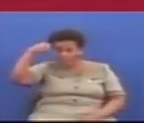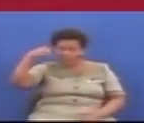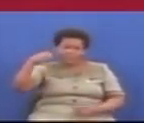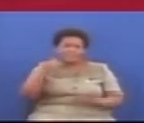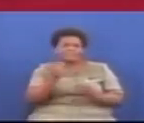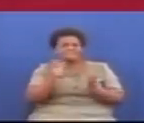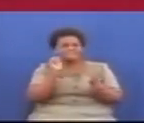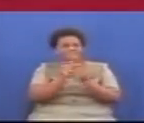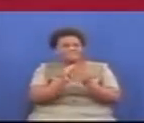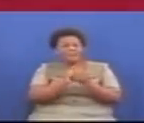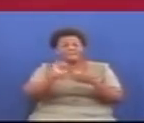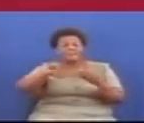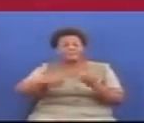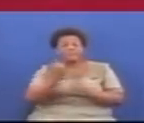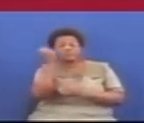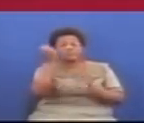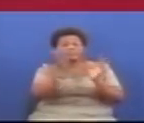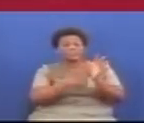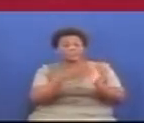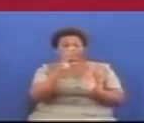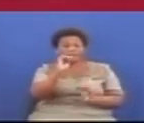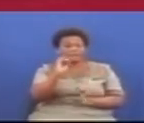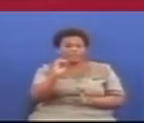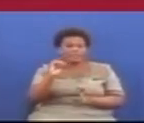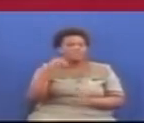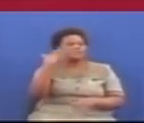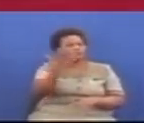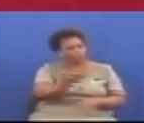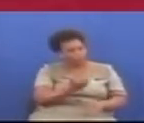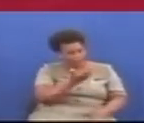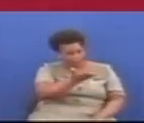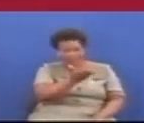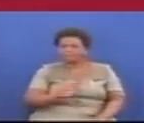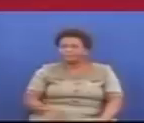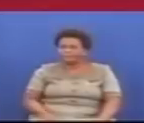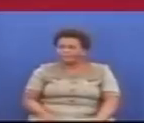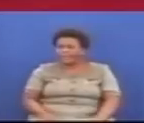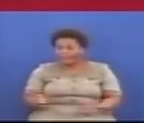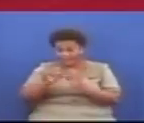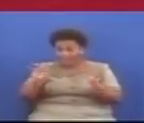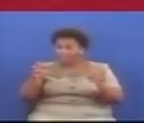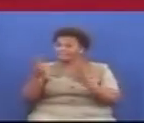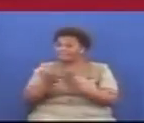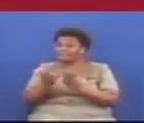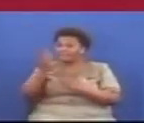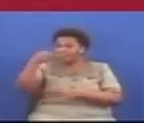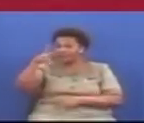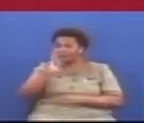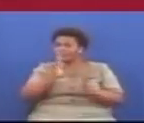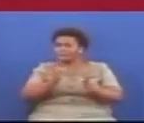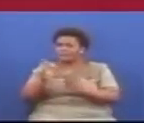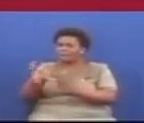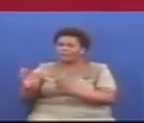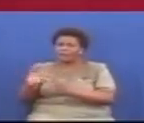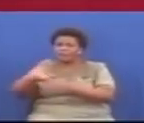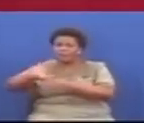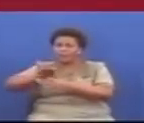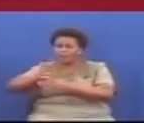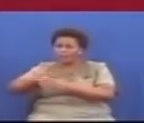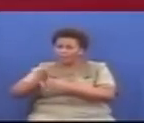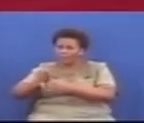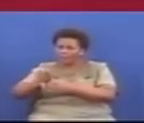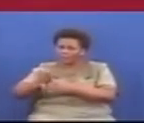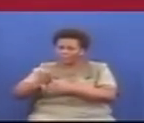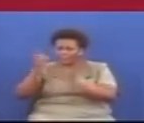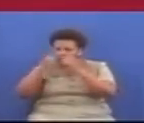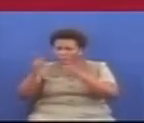kupunguza tatizo la ukosefu wa vifaa chuoni. Mheshimiwa Spika, serikali ina mpango wa kukarabati chuo hicho utakaotekelezwa kulingana na upatikanaji wa